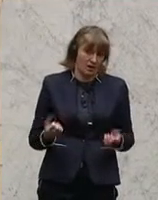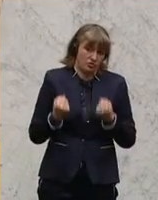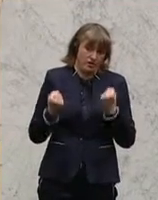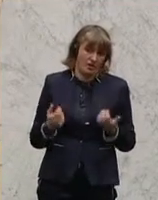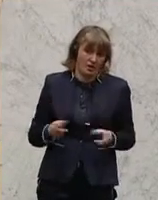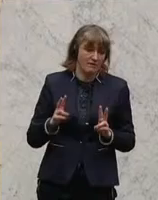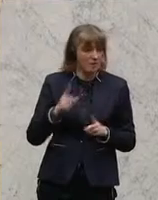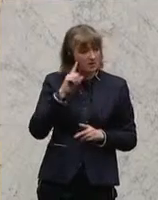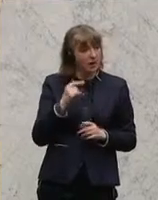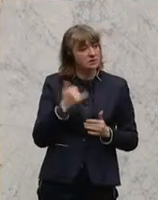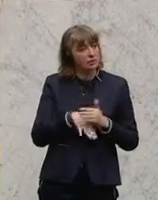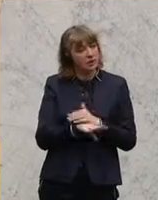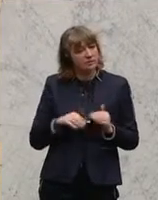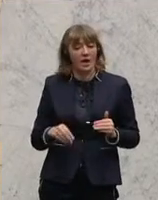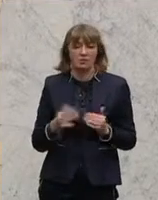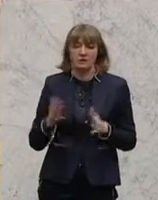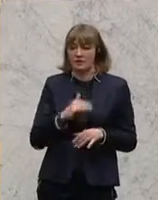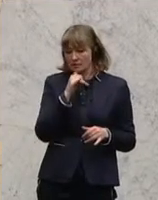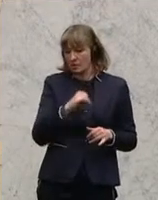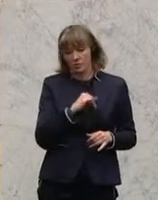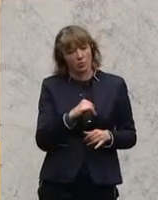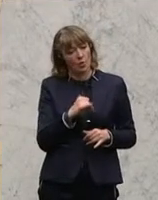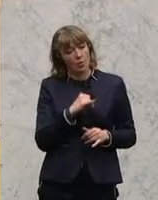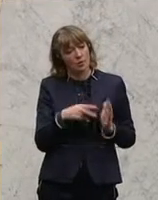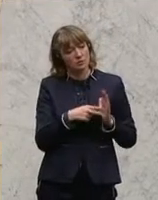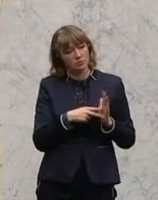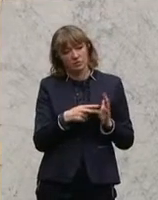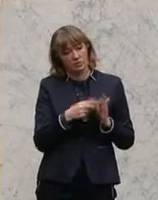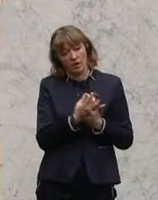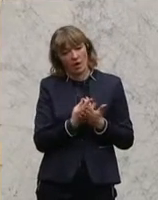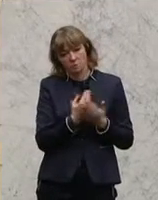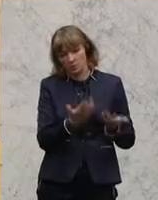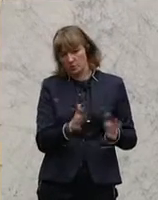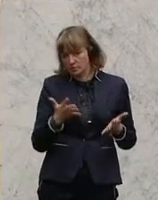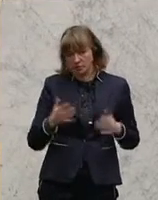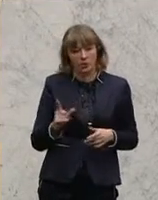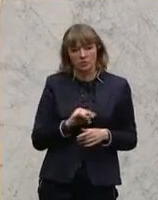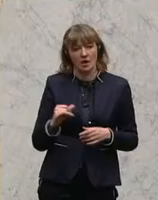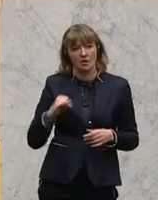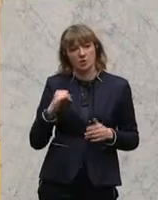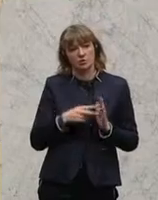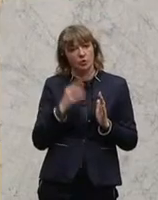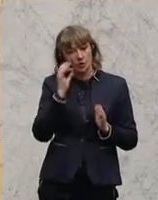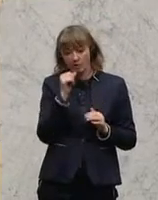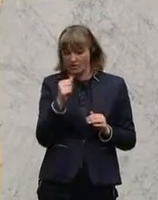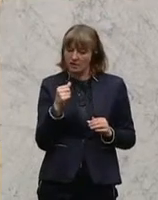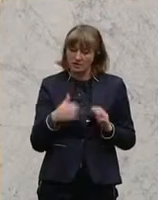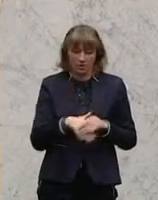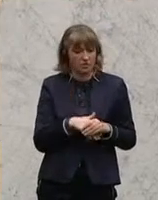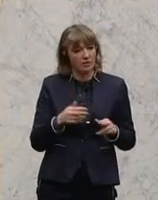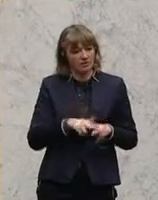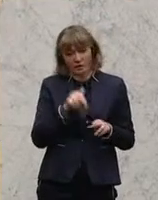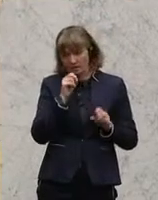jeder weiß, ein Unternehmen bildet keinen jungen Syrer aus oder stellt keine junge Syrerin ein, wenn nicht klar ist, dass